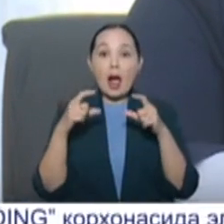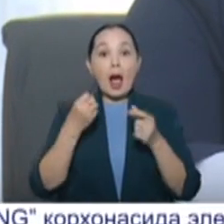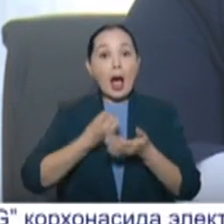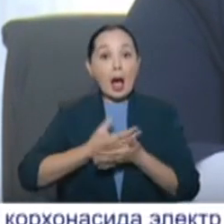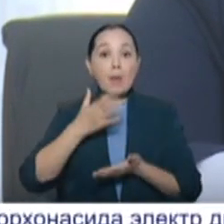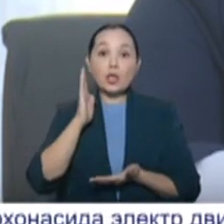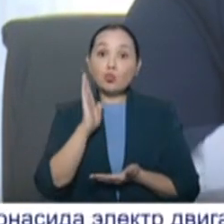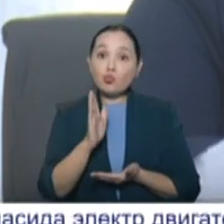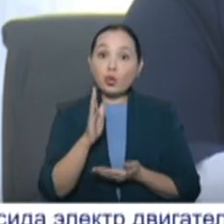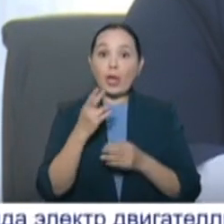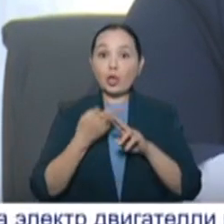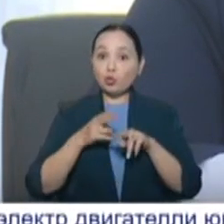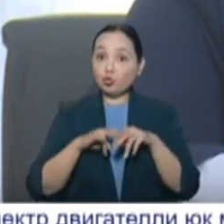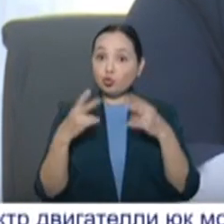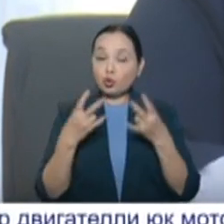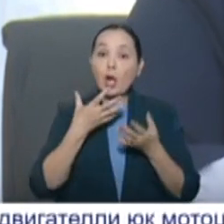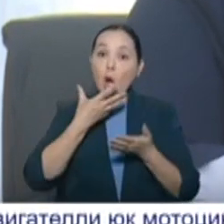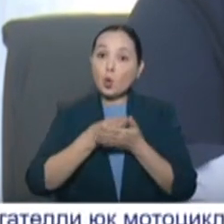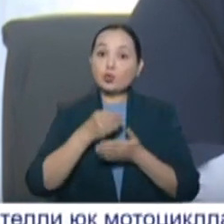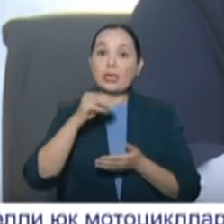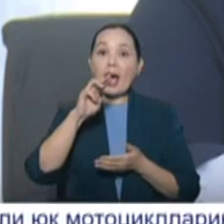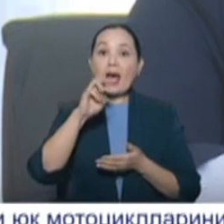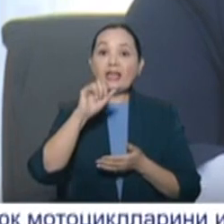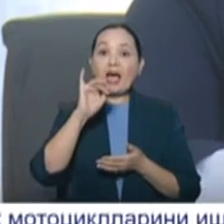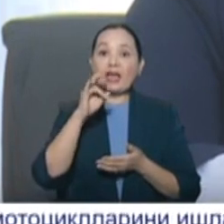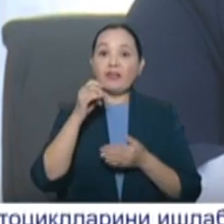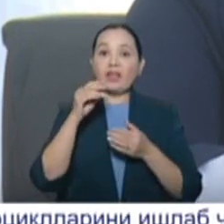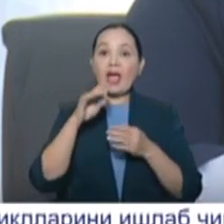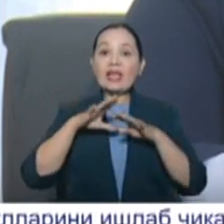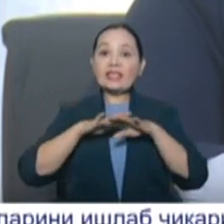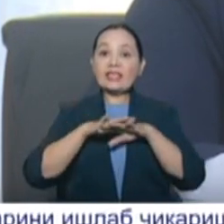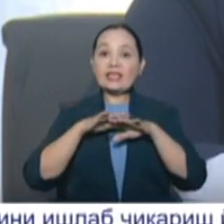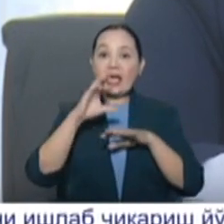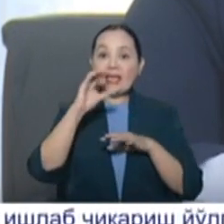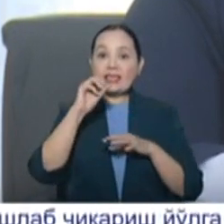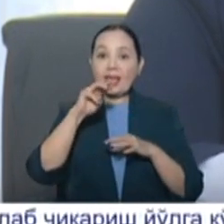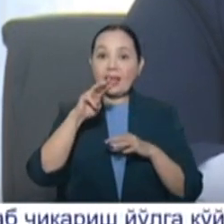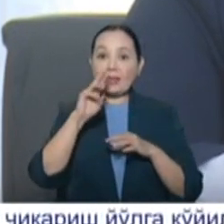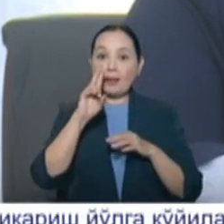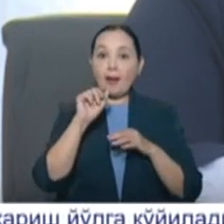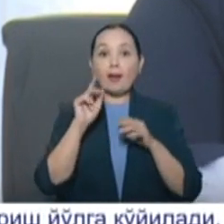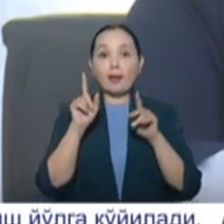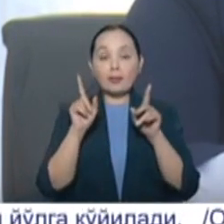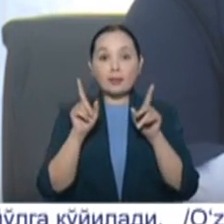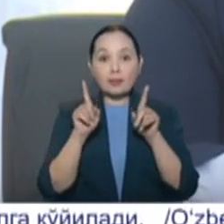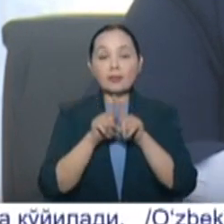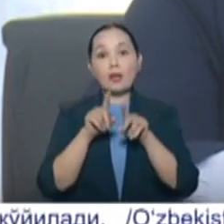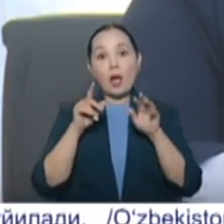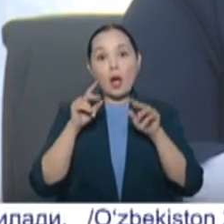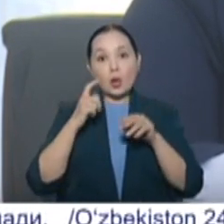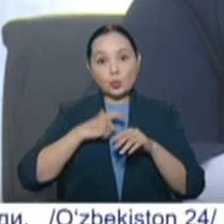Кымат Буйган, Учун, Шу, Озамыза, Тарифный сет, Кеда, Яна, Самыз Бор, Шу, Наям, Ислоха, Там, Уткызып, Такому, Наштырыш, Мақсады,